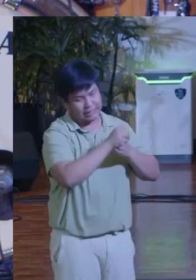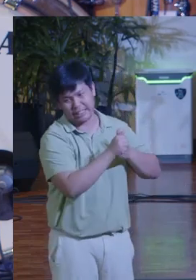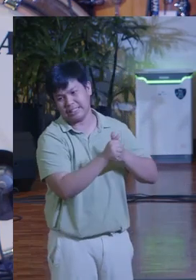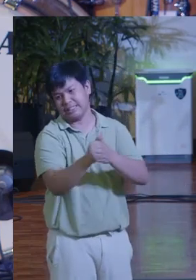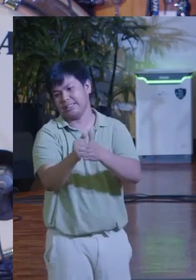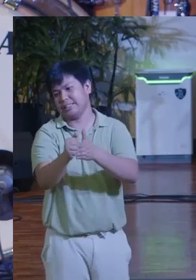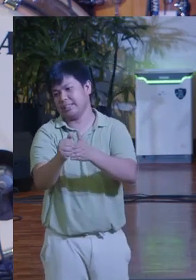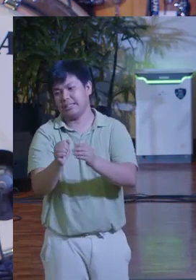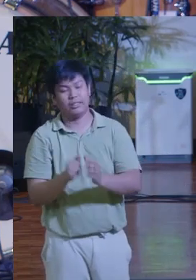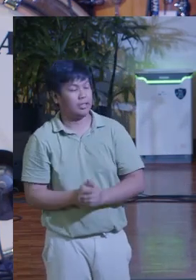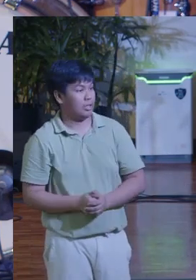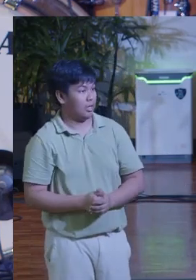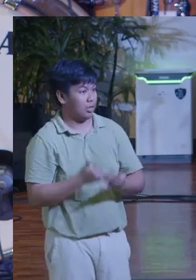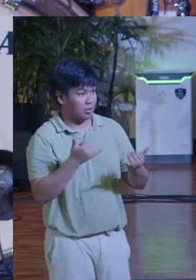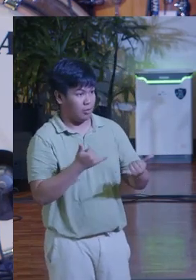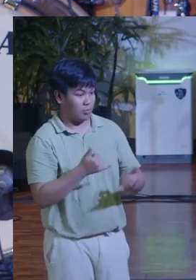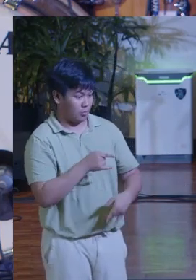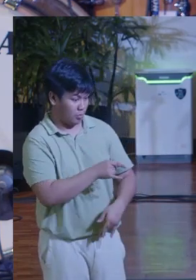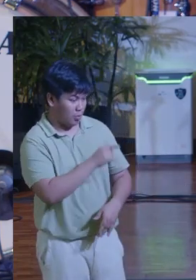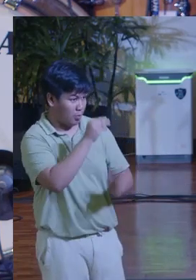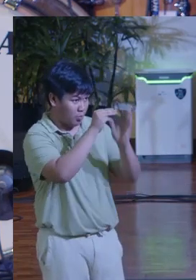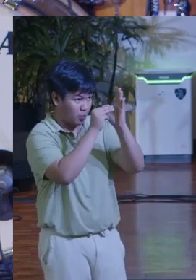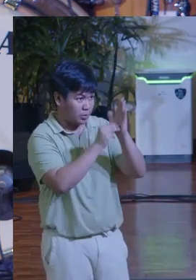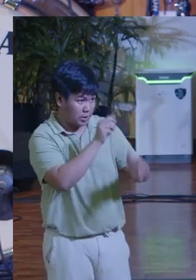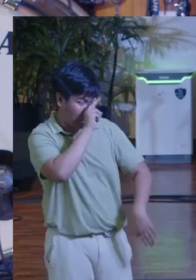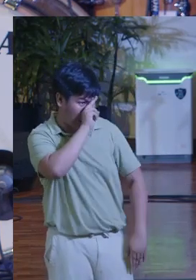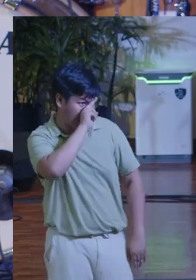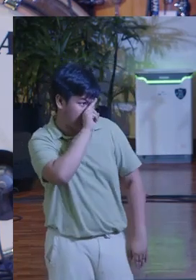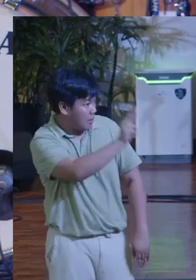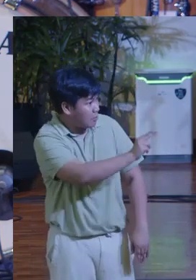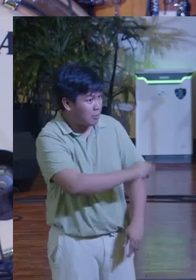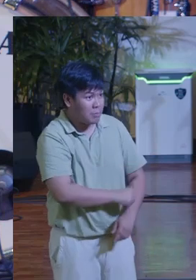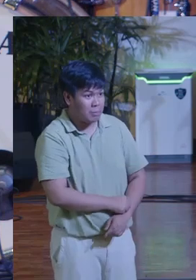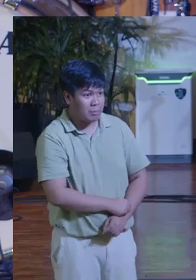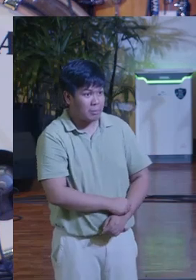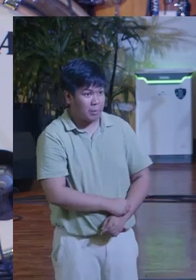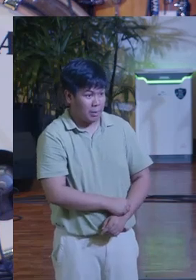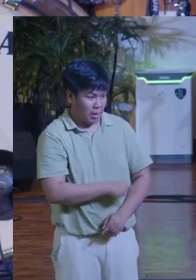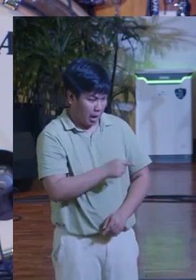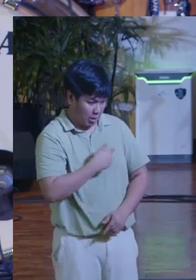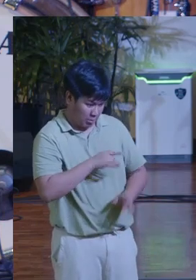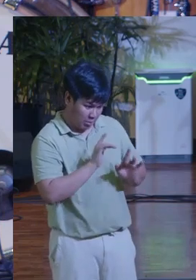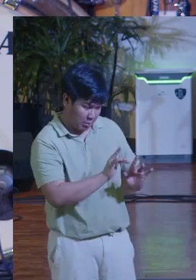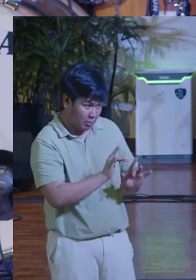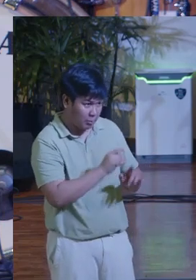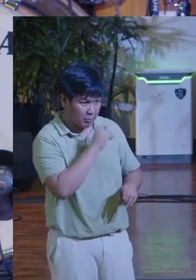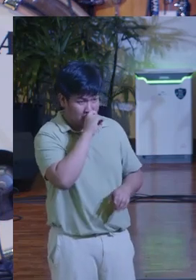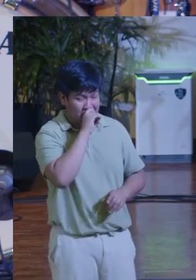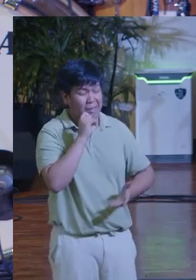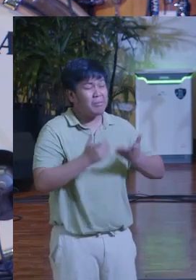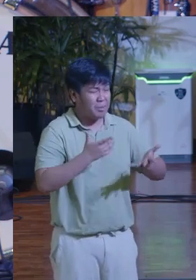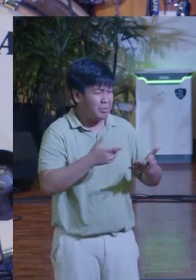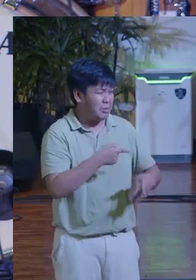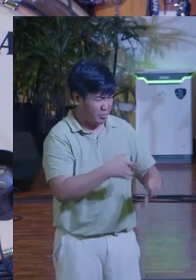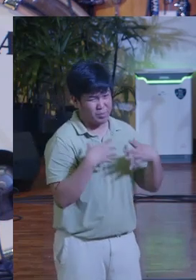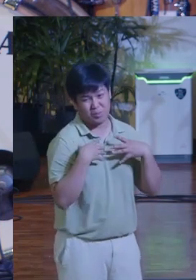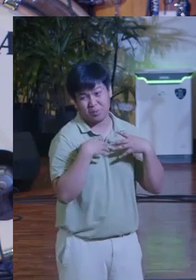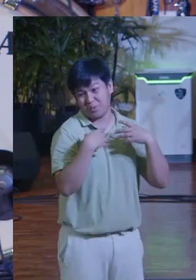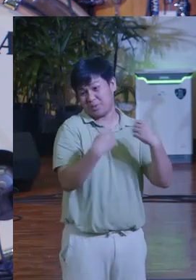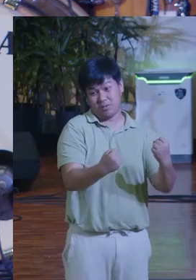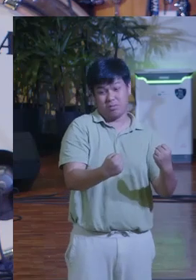Dahil ba siya ay magandang bata? Ang isang translation ng word na yon ay pwede ding healthy,